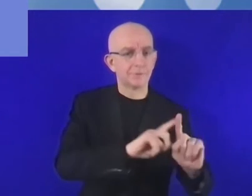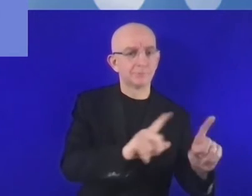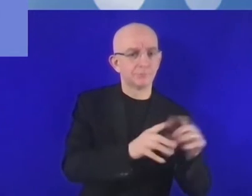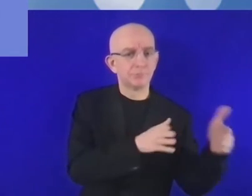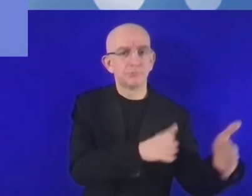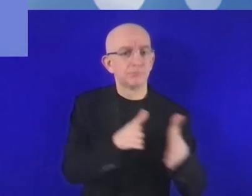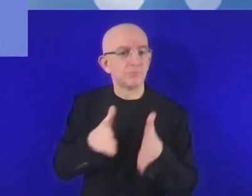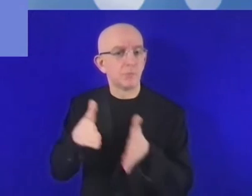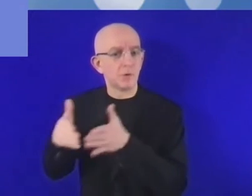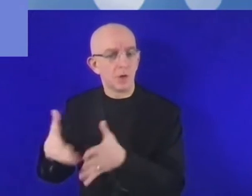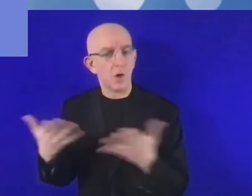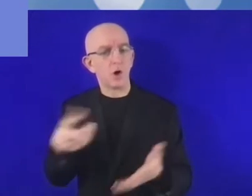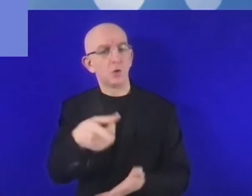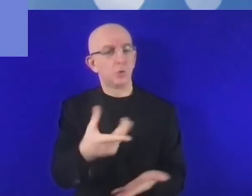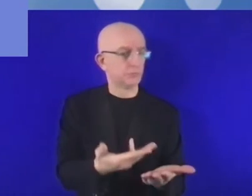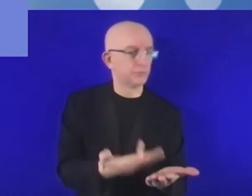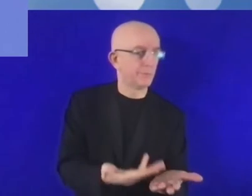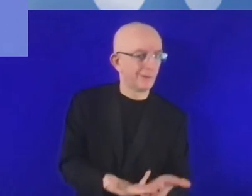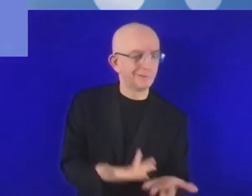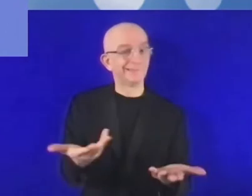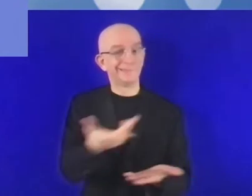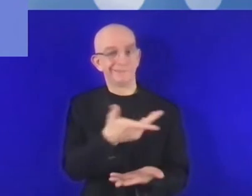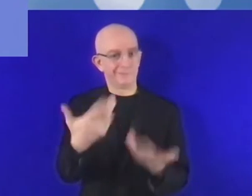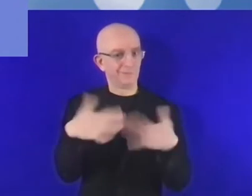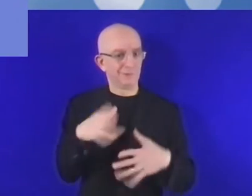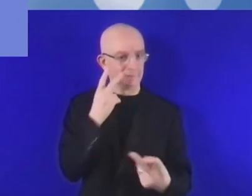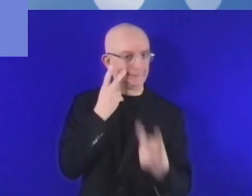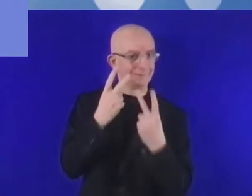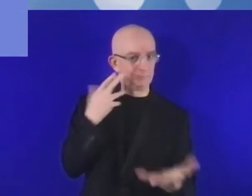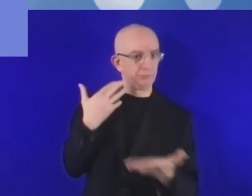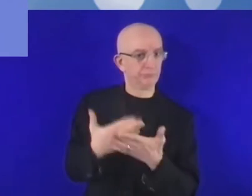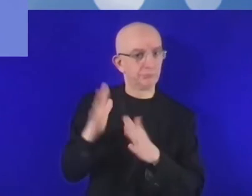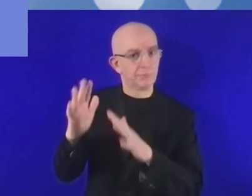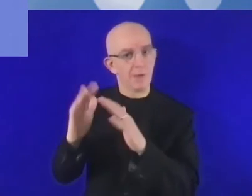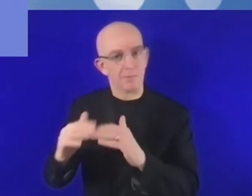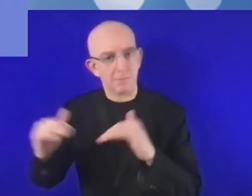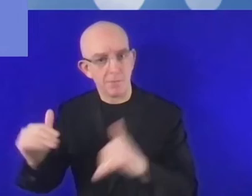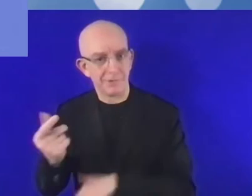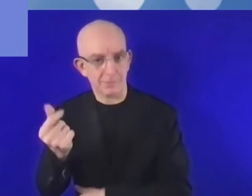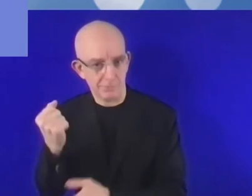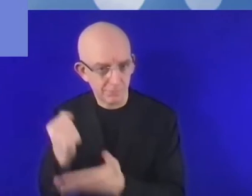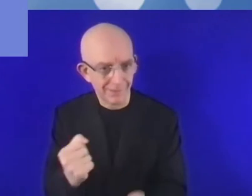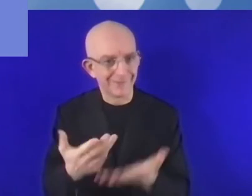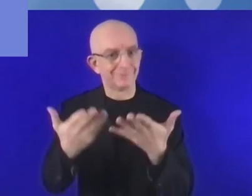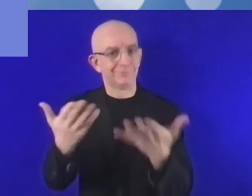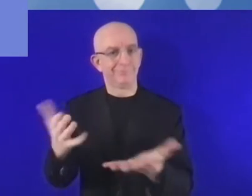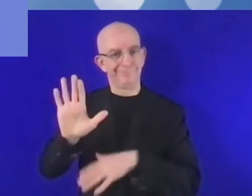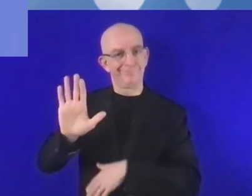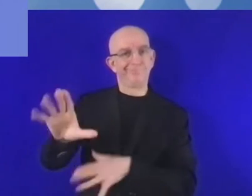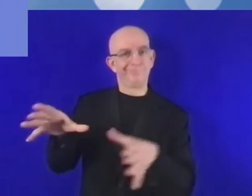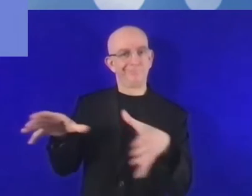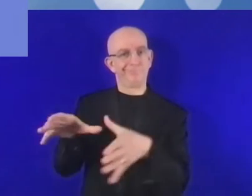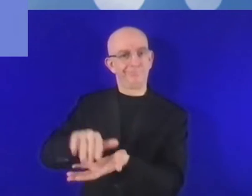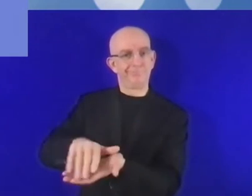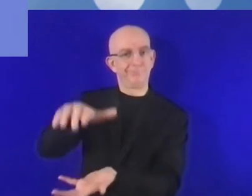Может, государственные инвестиции или венчурный капитал, совместное инвестирование, сотрудничество